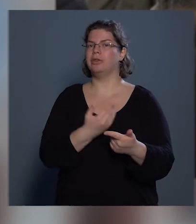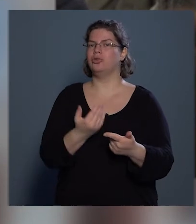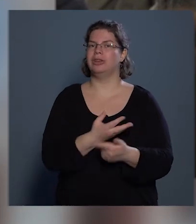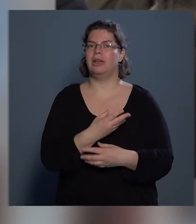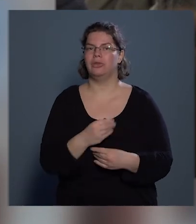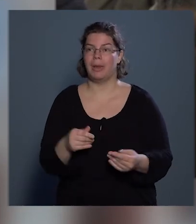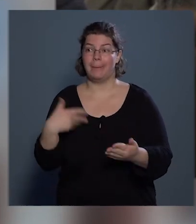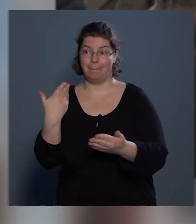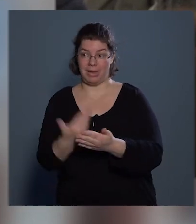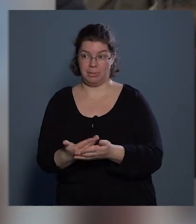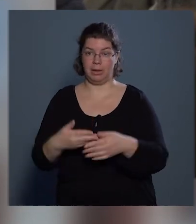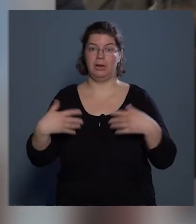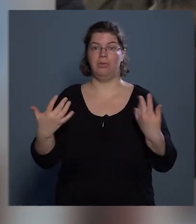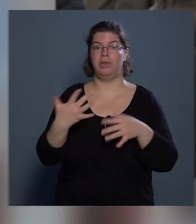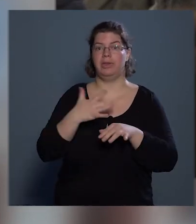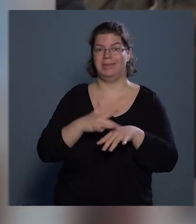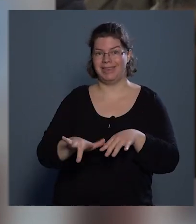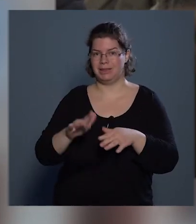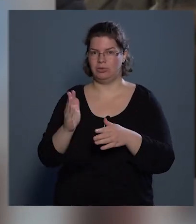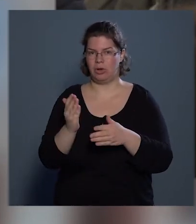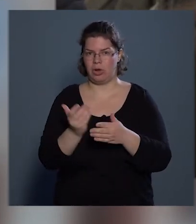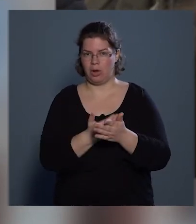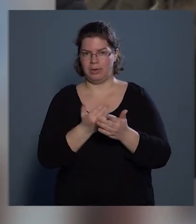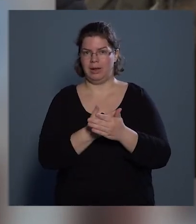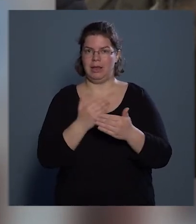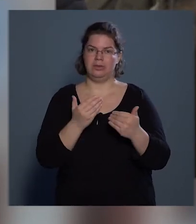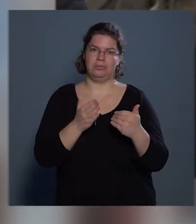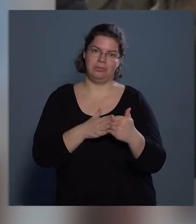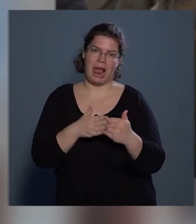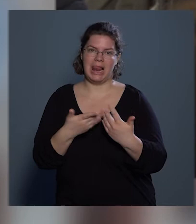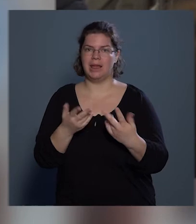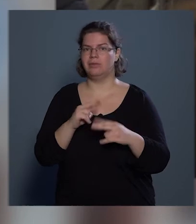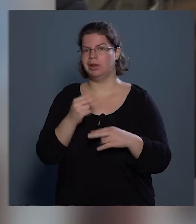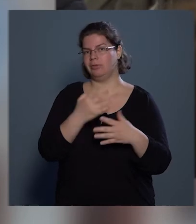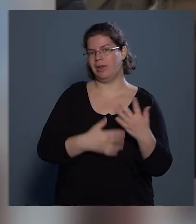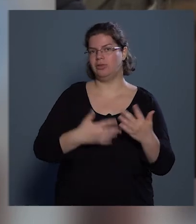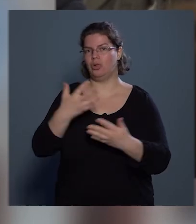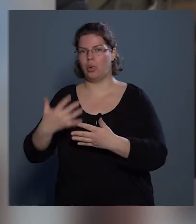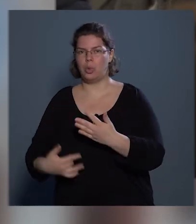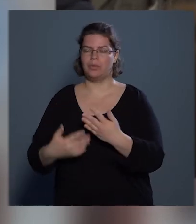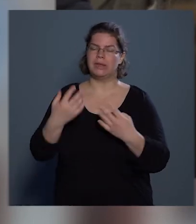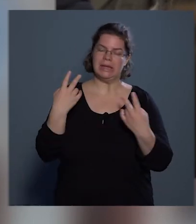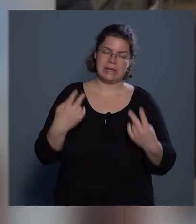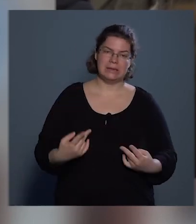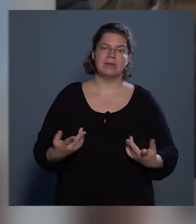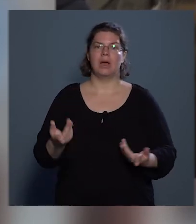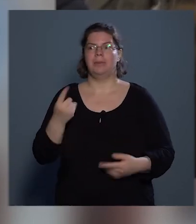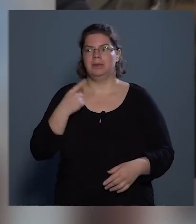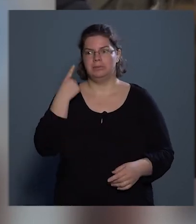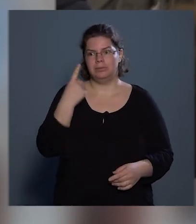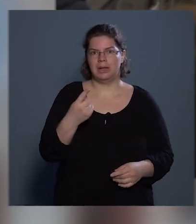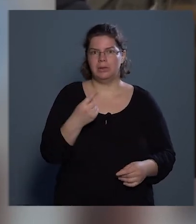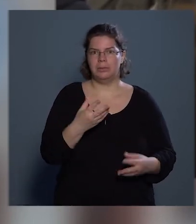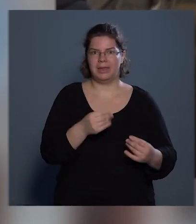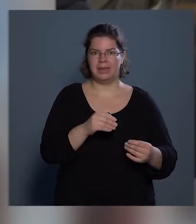bérbeadás, illetve az ingyenes használatba adás mellett vannak felsorolva az érvek, ami alapján megtudjuk, hogy az egyik mennyire